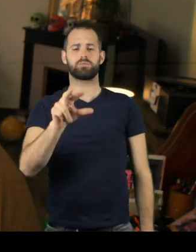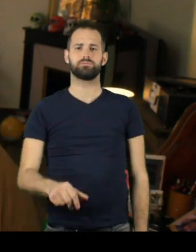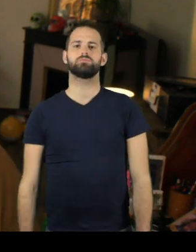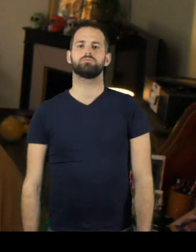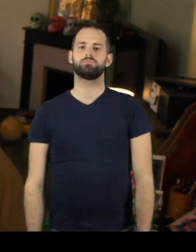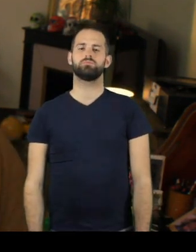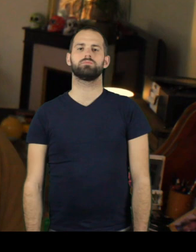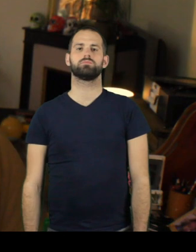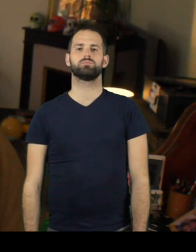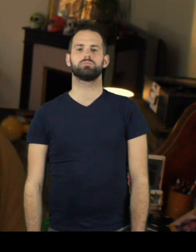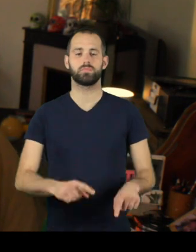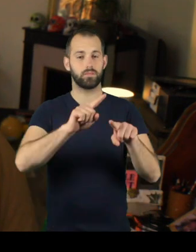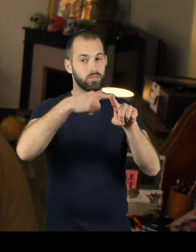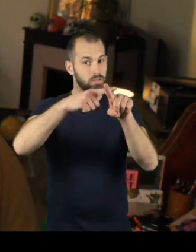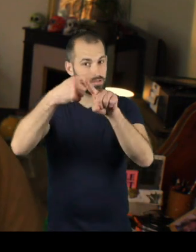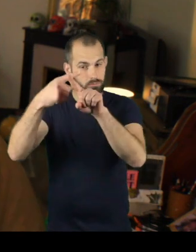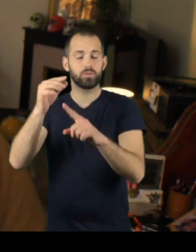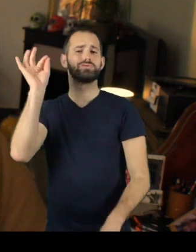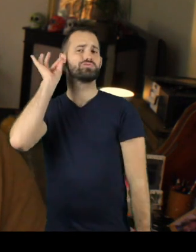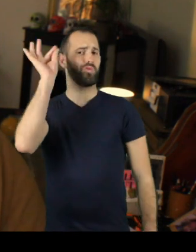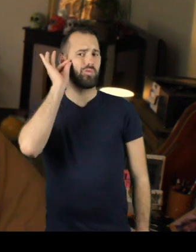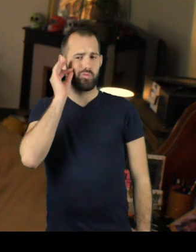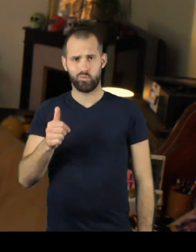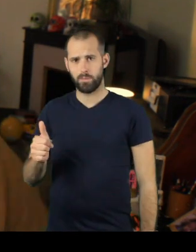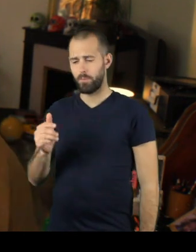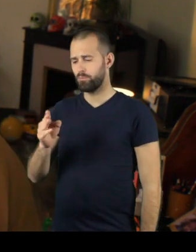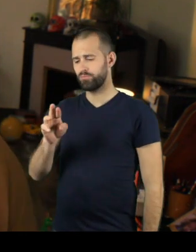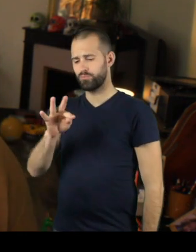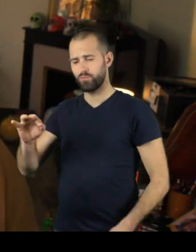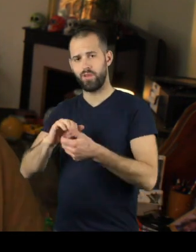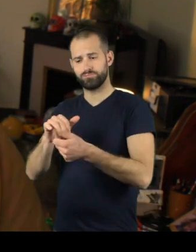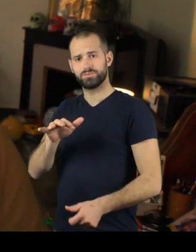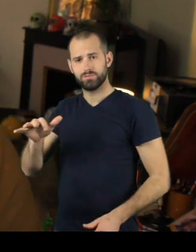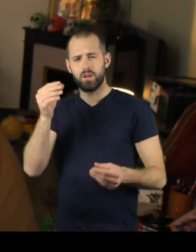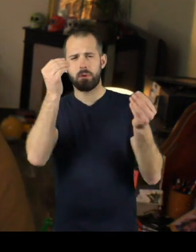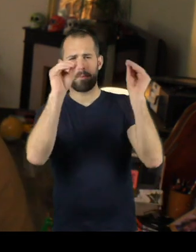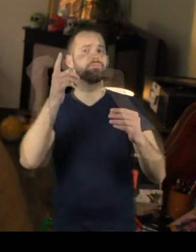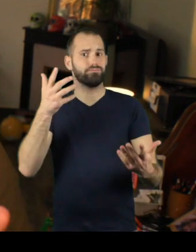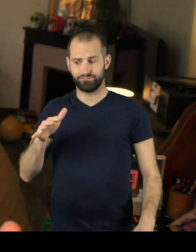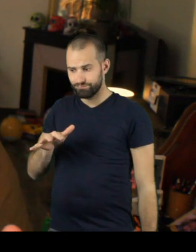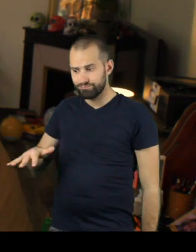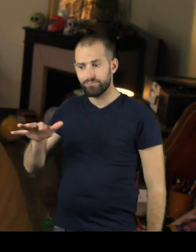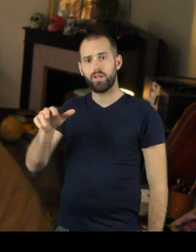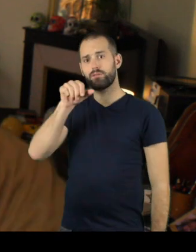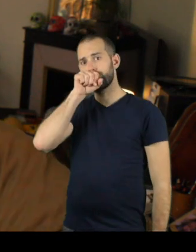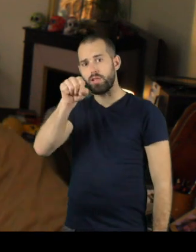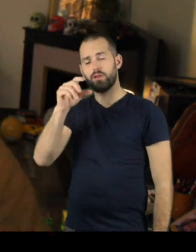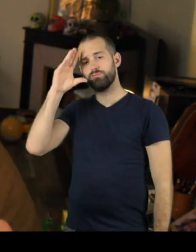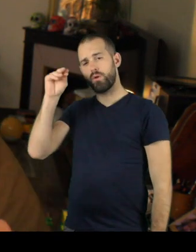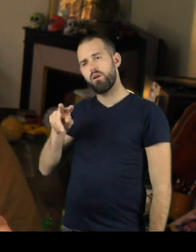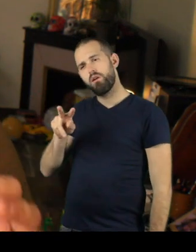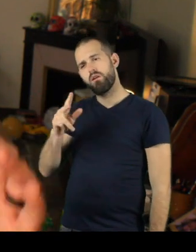film de 1953. Ben et ses amis vont alors placer le cri dans tous les films sur lesquels ils travaillent, comme un espèce de clin d'œil entre cinéphiles, un